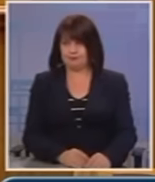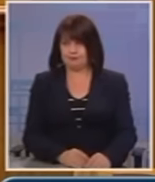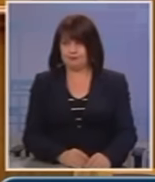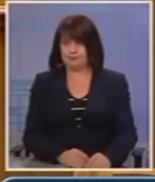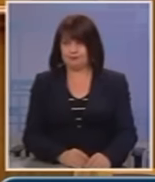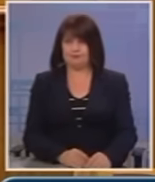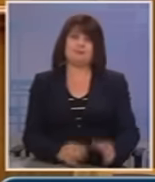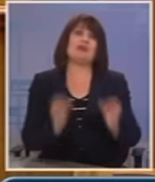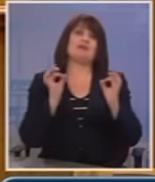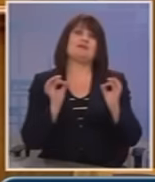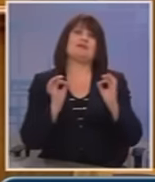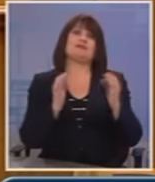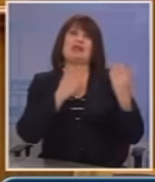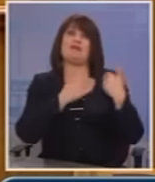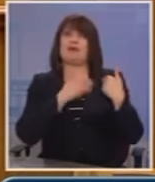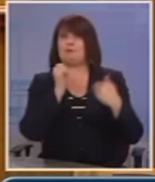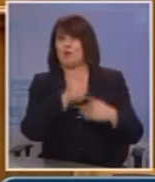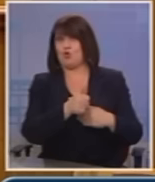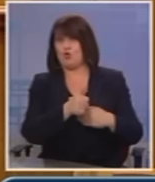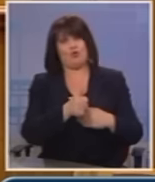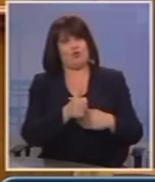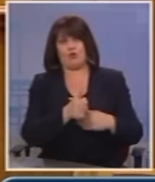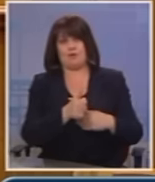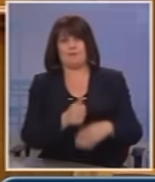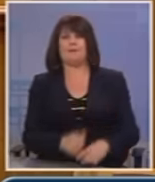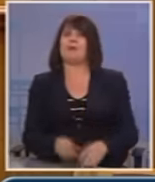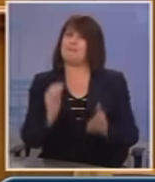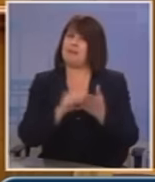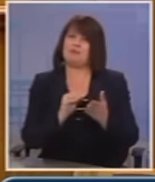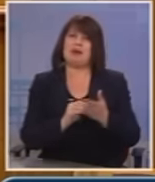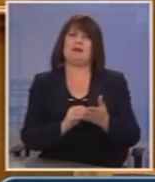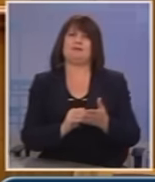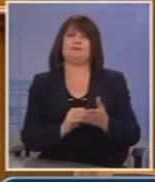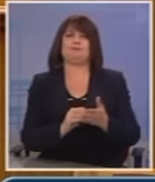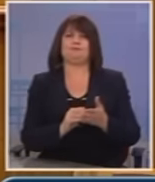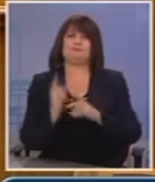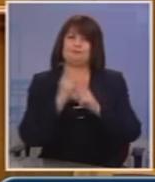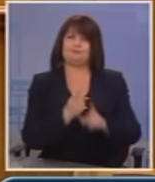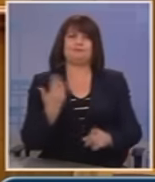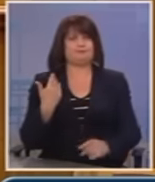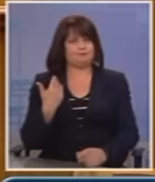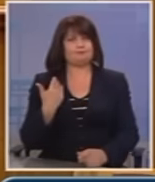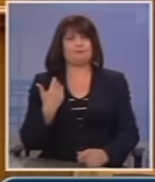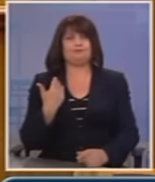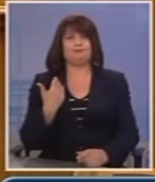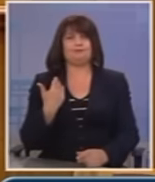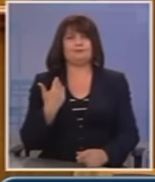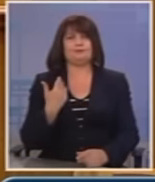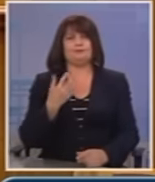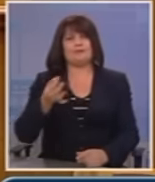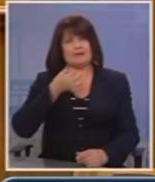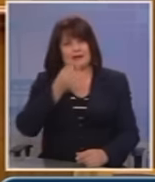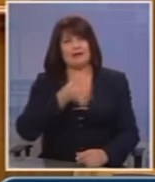Φυσικά οι ευθύνες δεν ανήκουν μόνο σε εσάς. Επανειλημμένα, ιδιαίτερα το τελευταίο διάστημα,